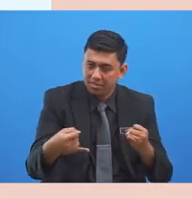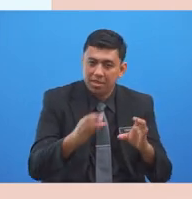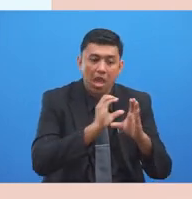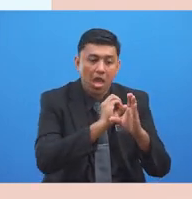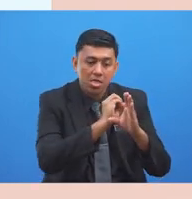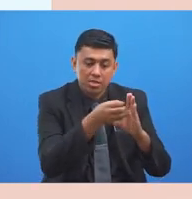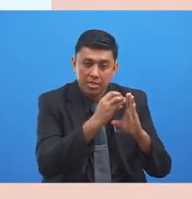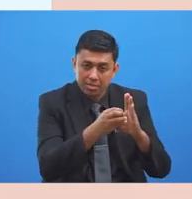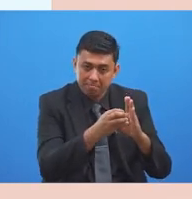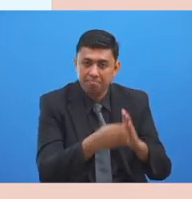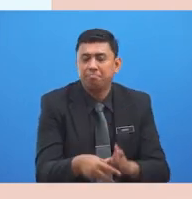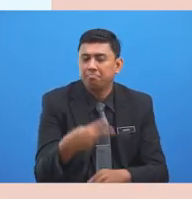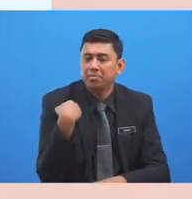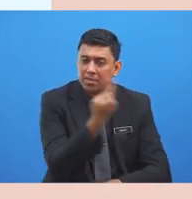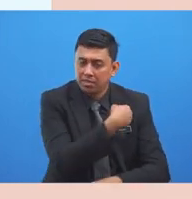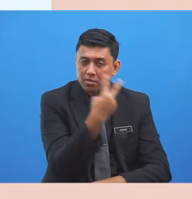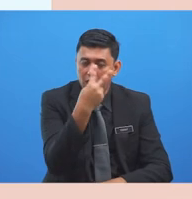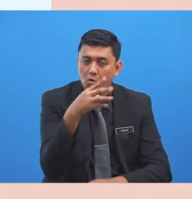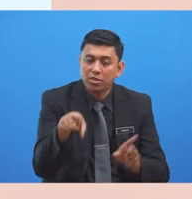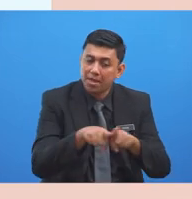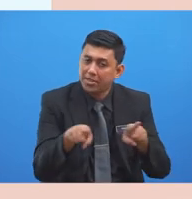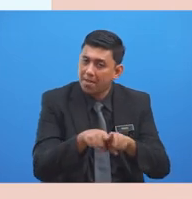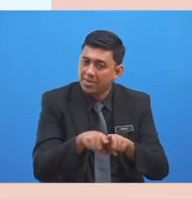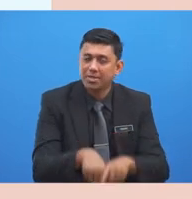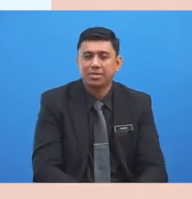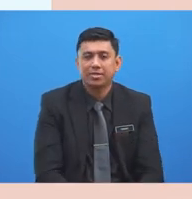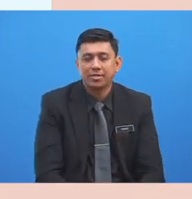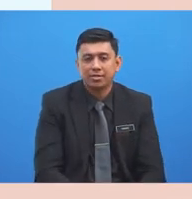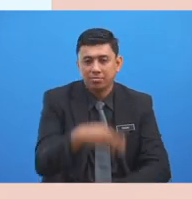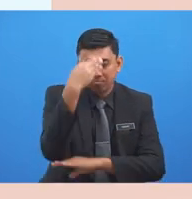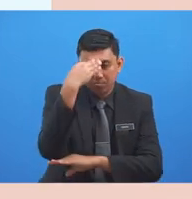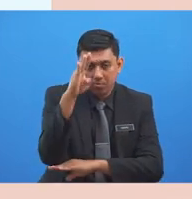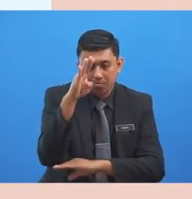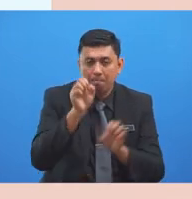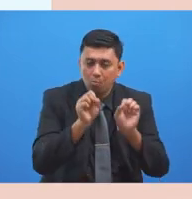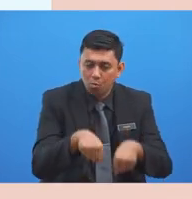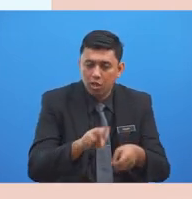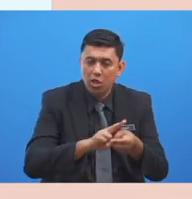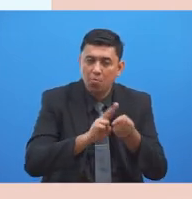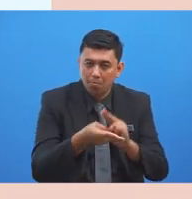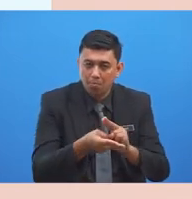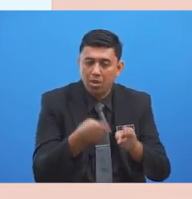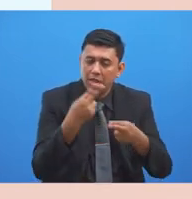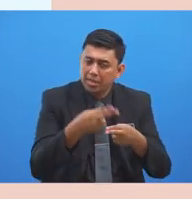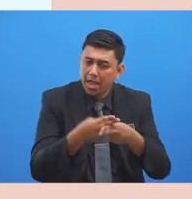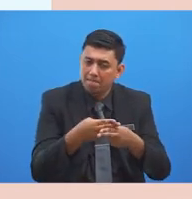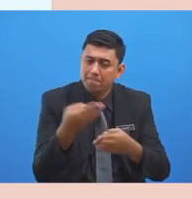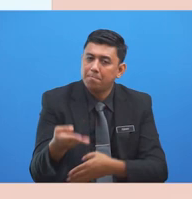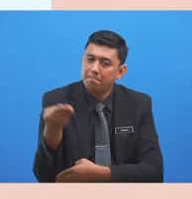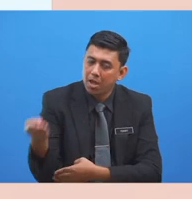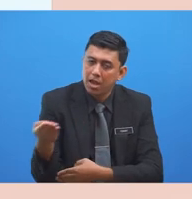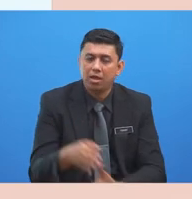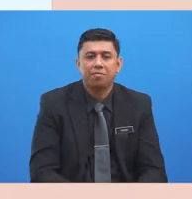Jenis data. Mari kita lihat sama-sama. Bagi pemboleh ubah nama